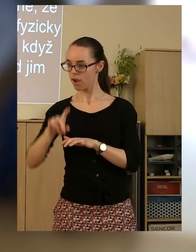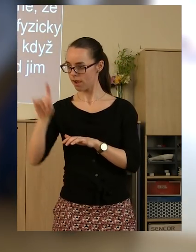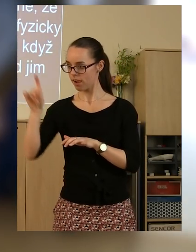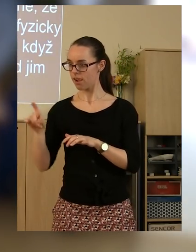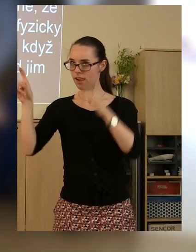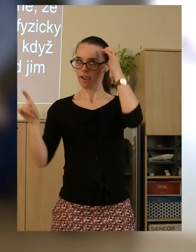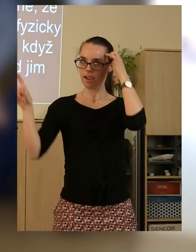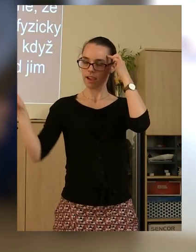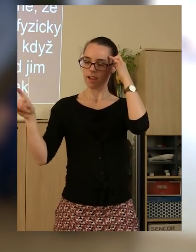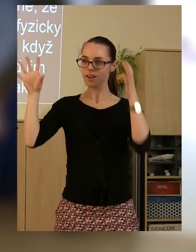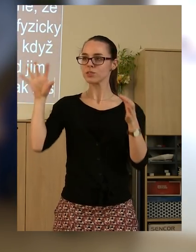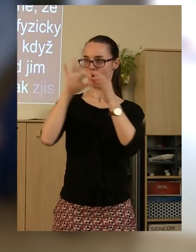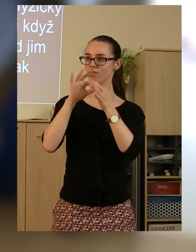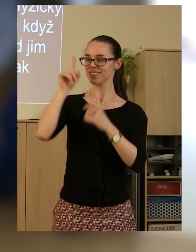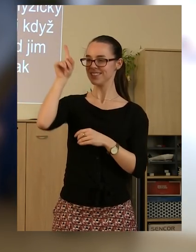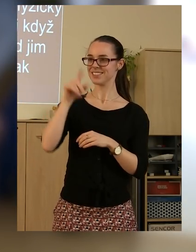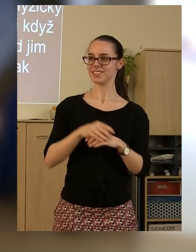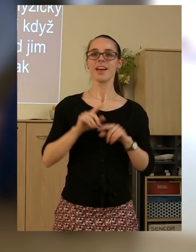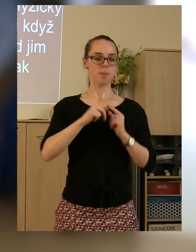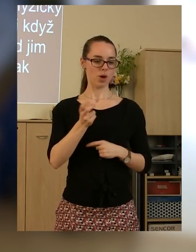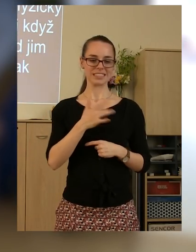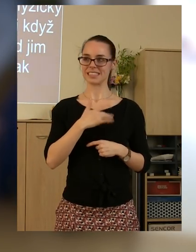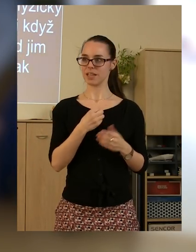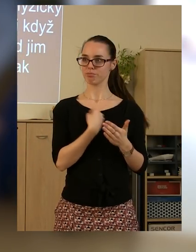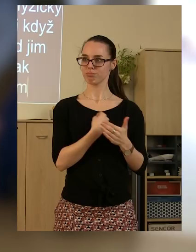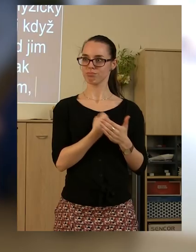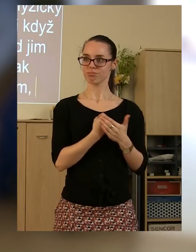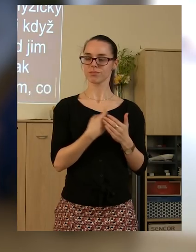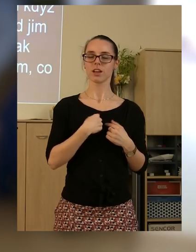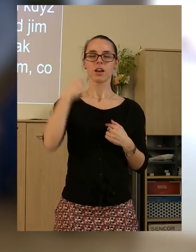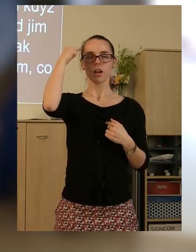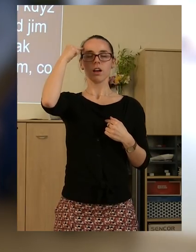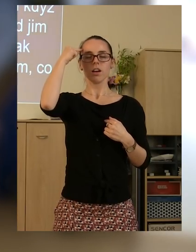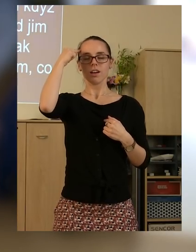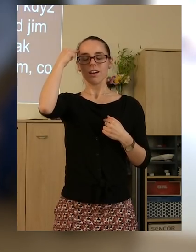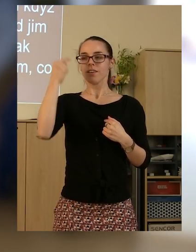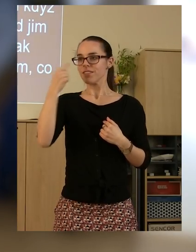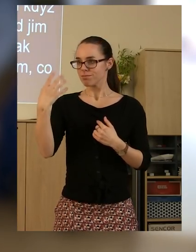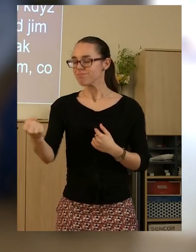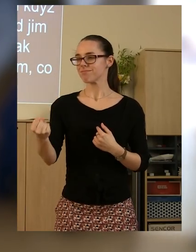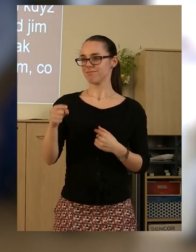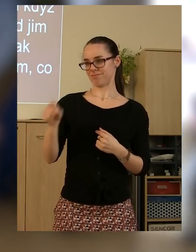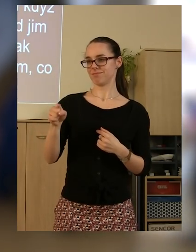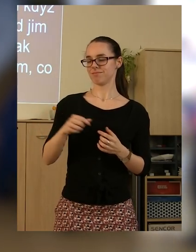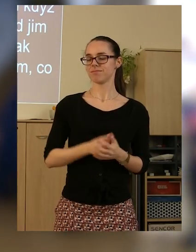s tím, co se jim zdá. Je to logický, jo? Je to vlastně úplně stejný, když se na to podíváte jako